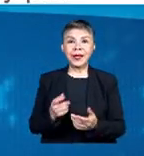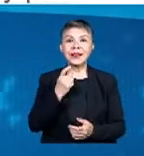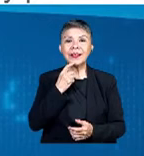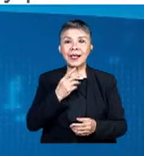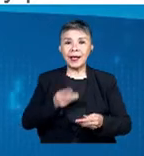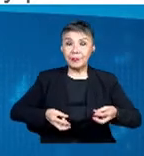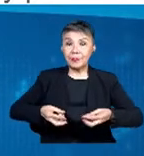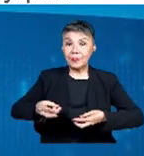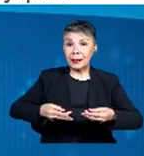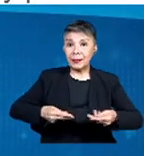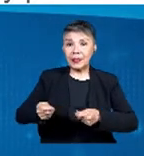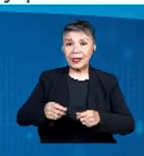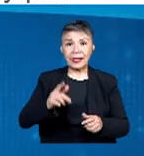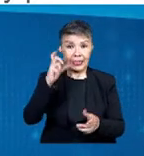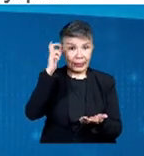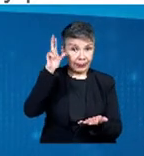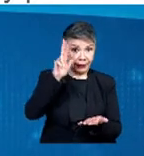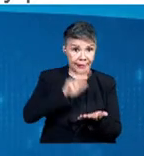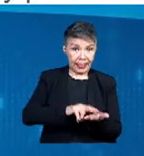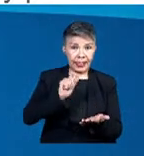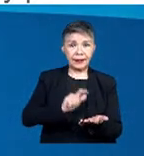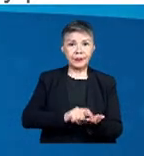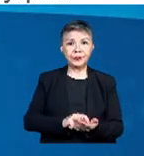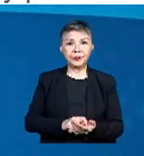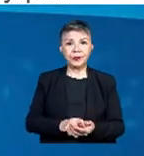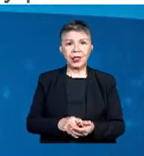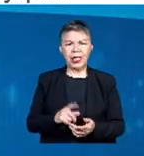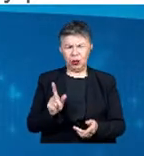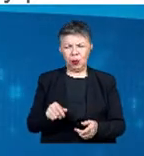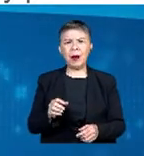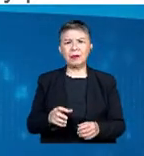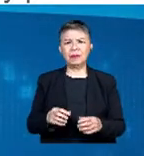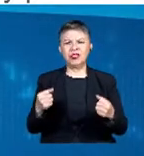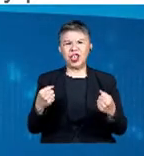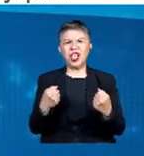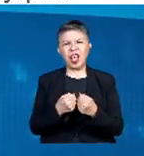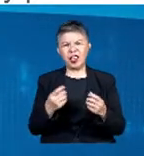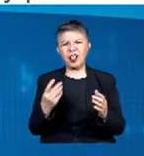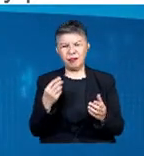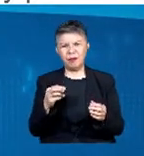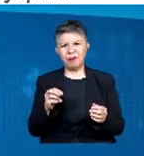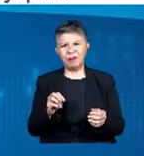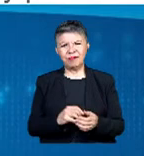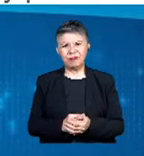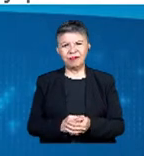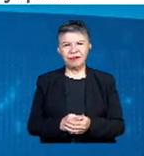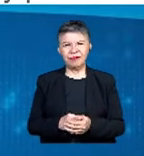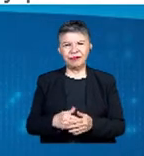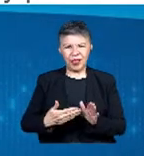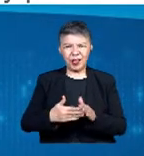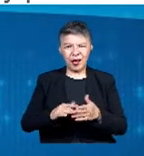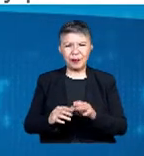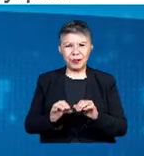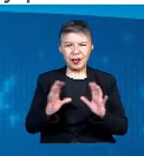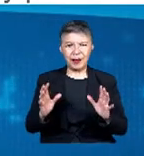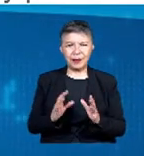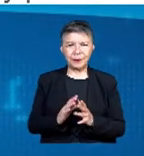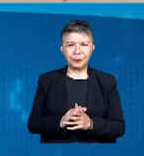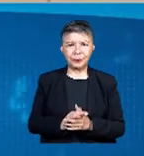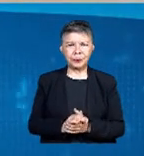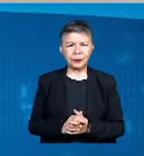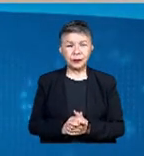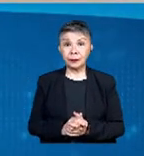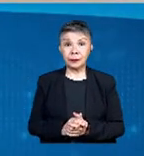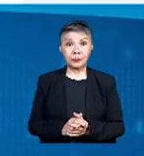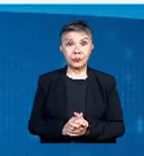dengan implementasi kebijakan? Biasanya ini memang menjadi tantangan ya Pak ya? Saya ini ujian di